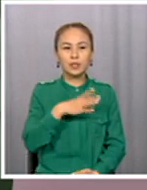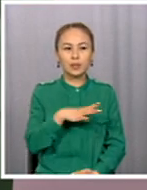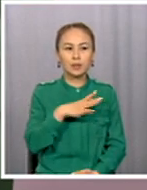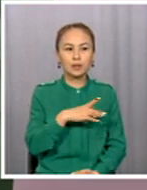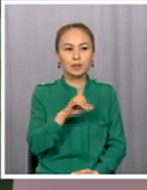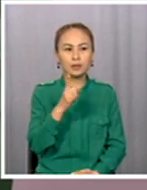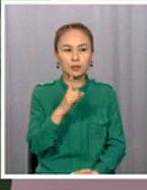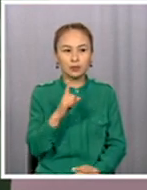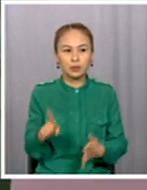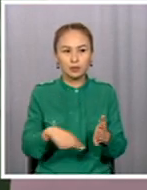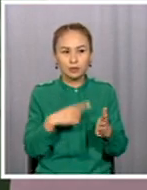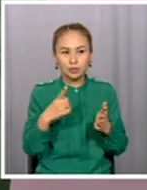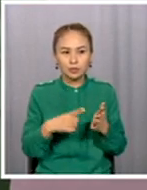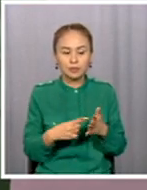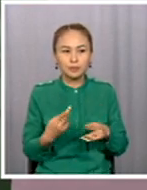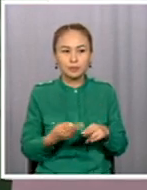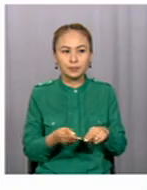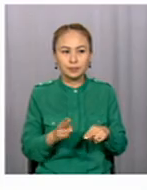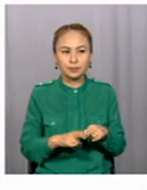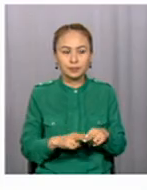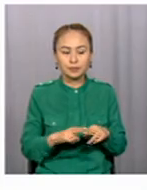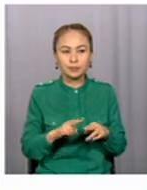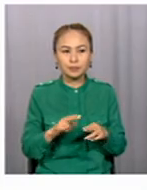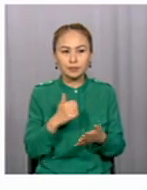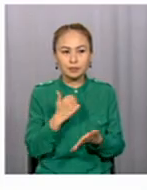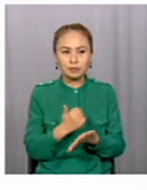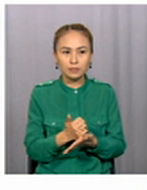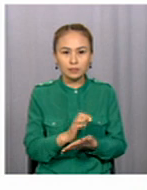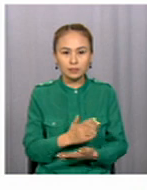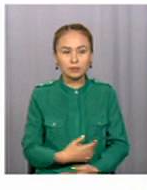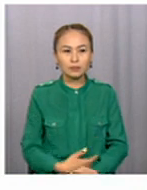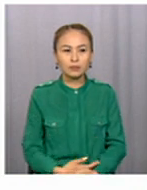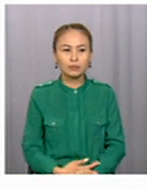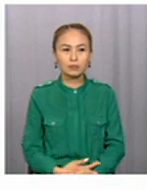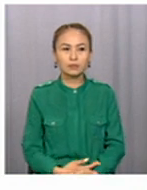деген сұрақтарды басшылыққа аламыз.